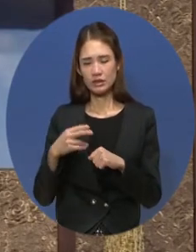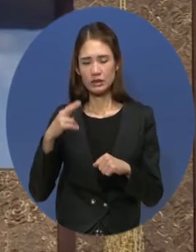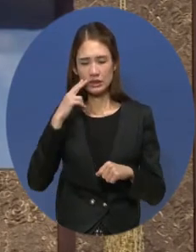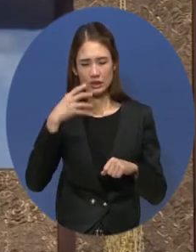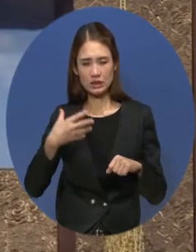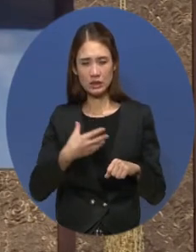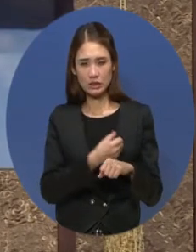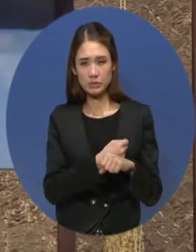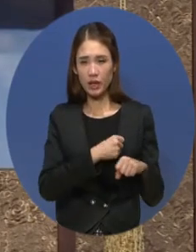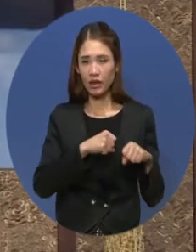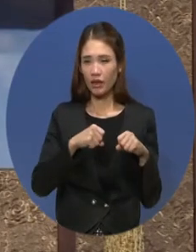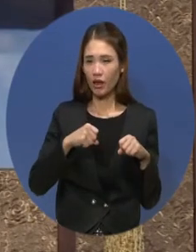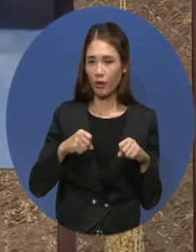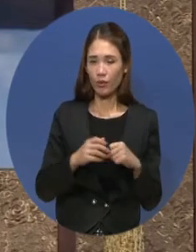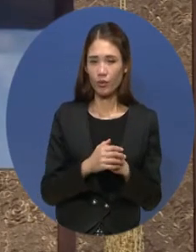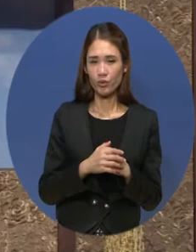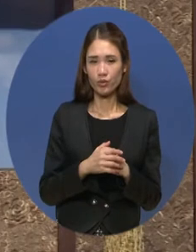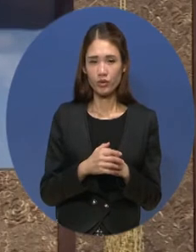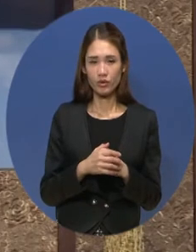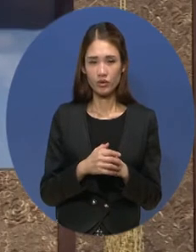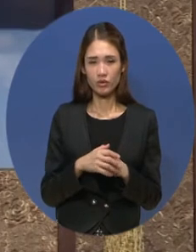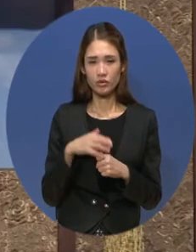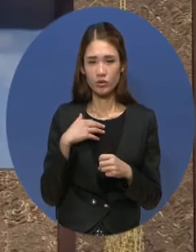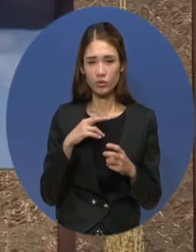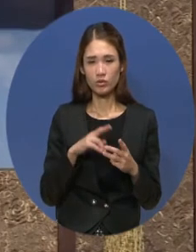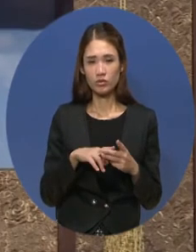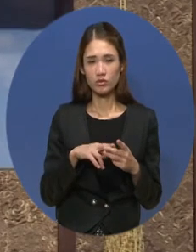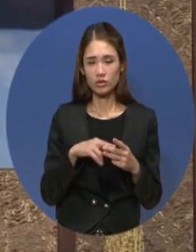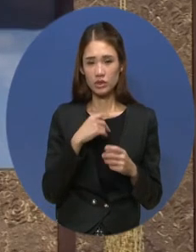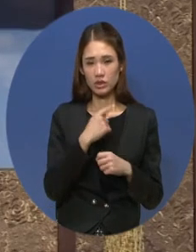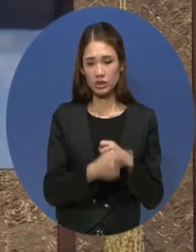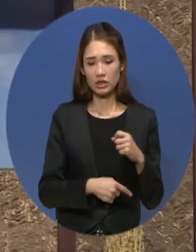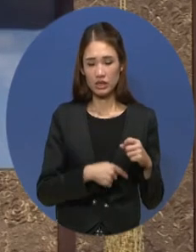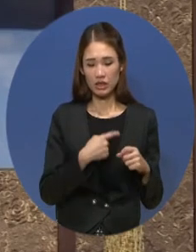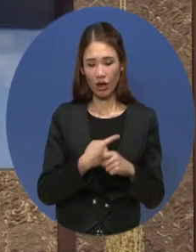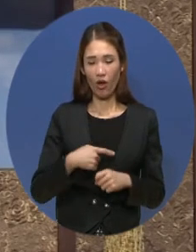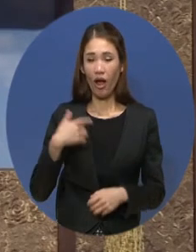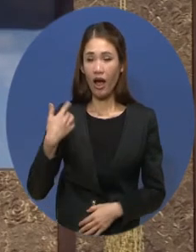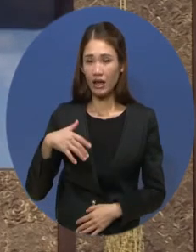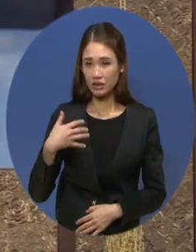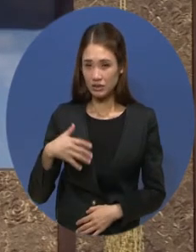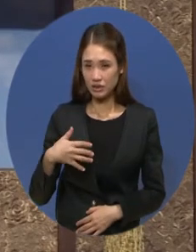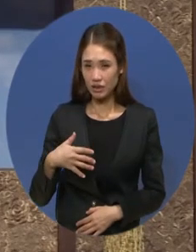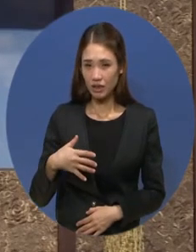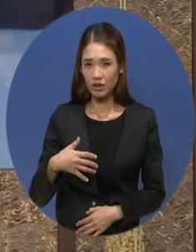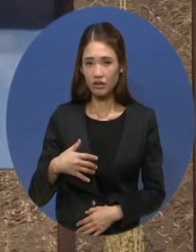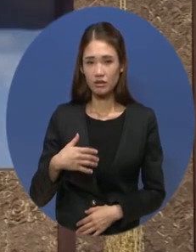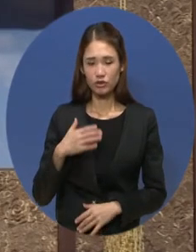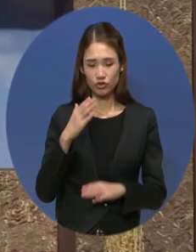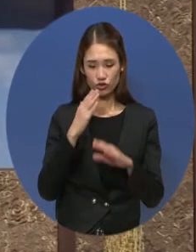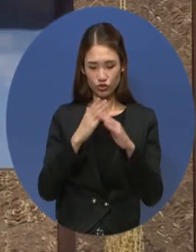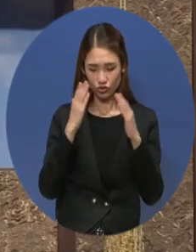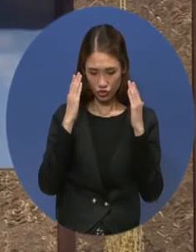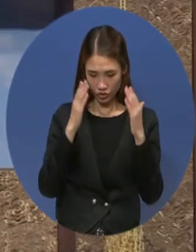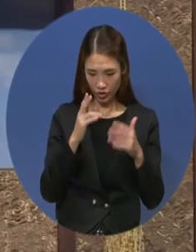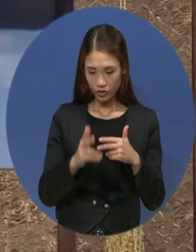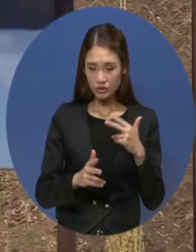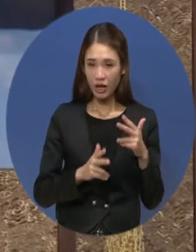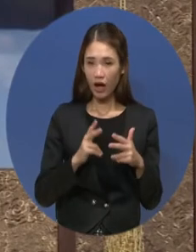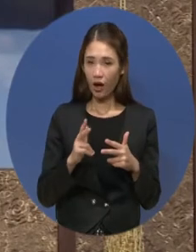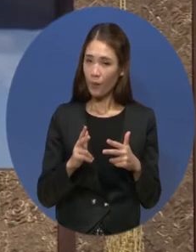수도 있는 거죠 그 저희 센터에서는 지금 현재 뭐 1년이 안 됐으니까 중점 사업 이라고 하는